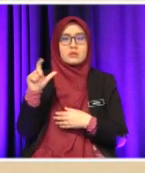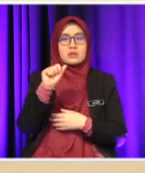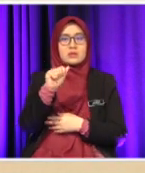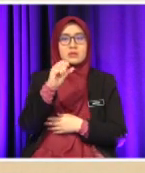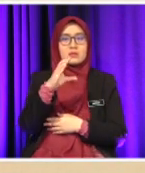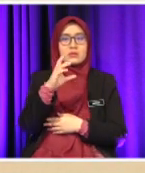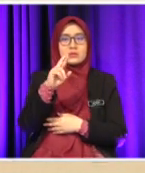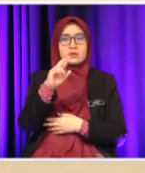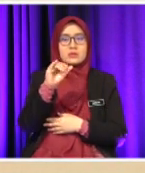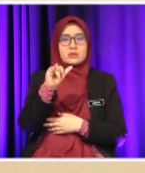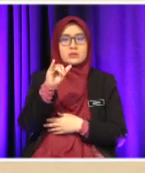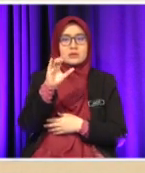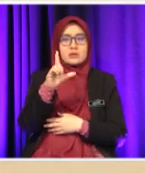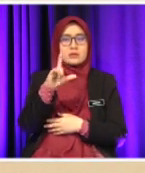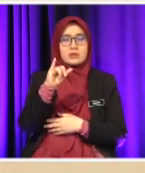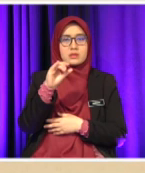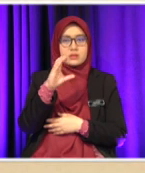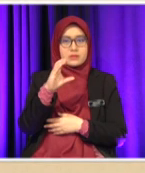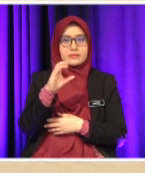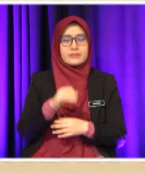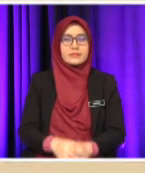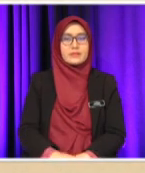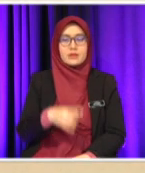untuk jenis kaca